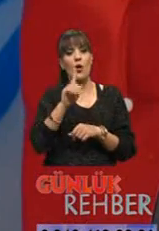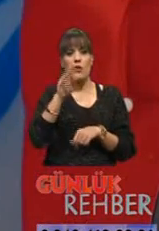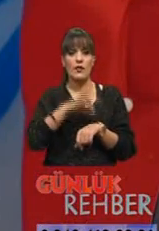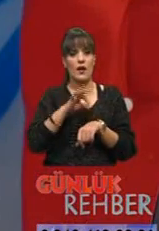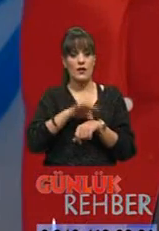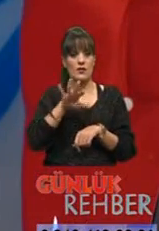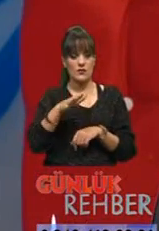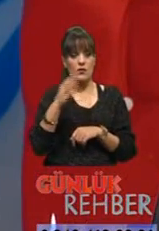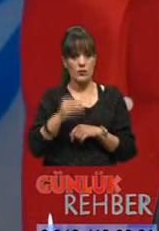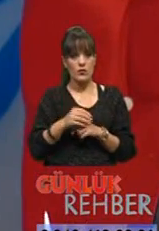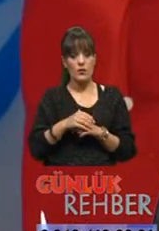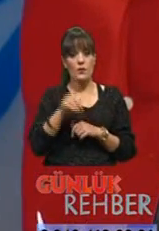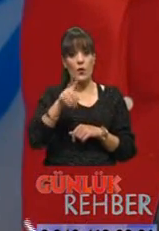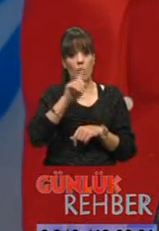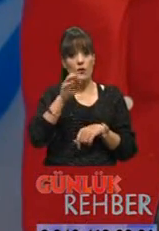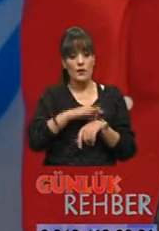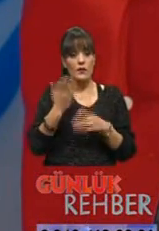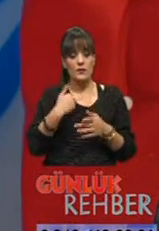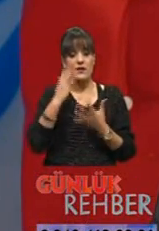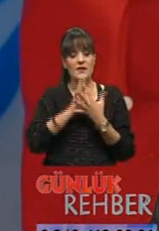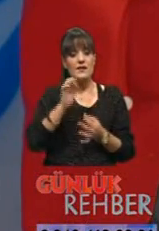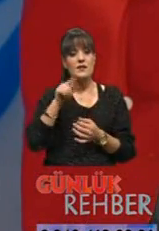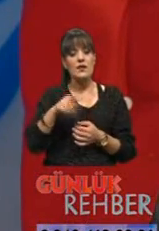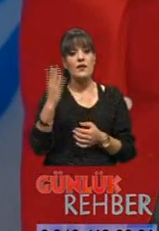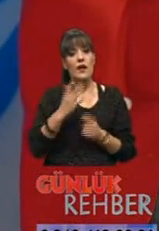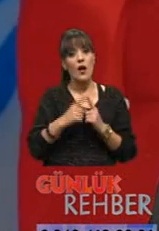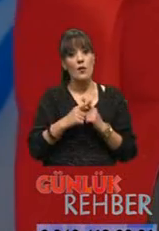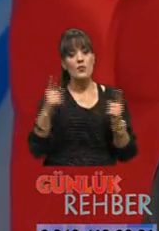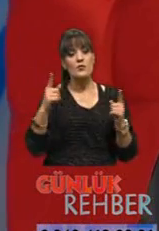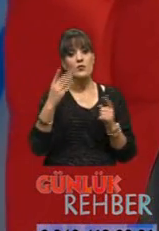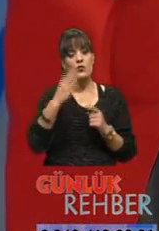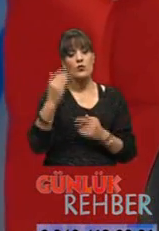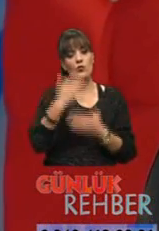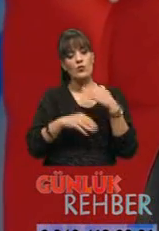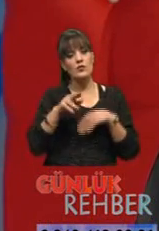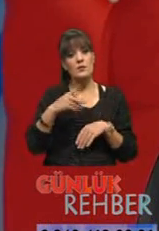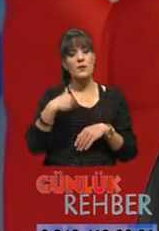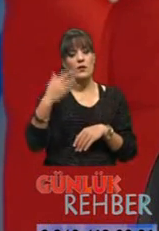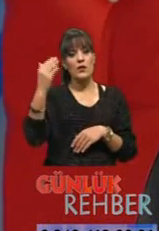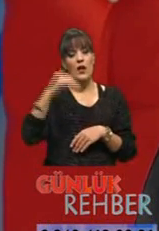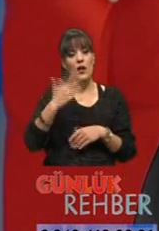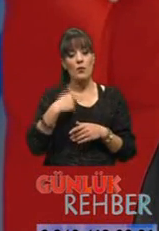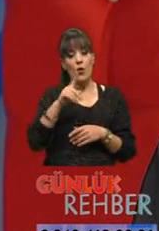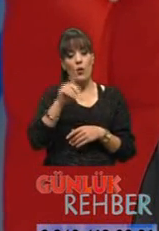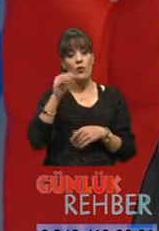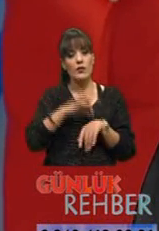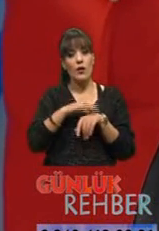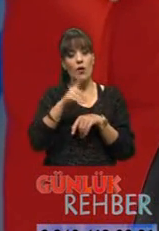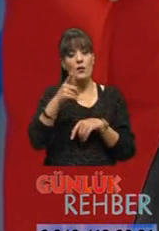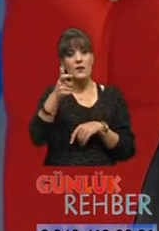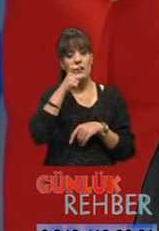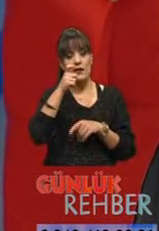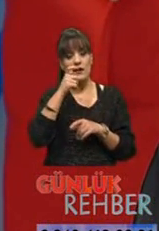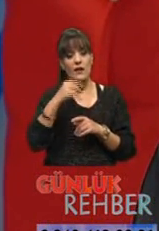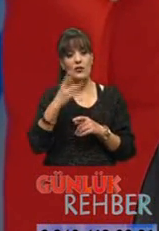dakika sürüyor. 10 dakika sürüyor. Ve o 10 dakika şimdi tabii insan böyle hani daha uzun sürüyor ve yorucu gibi gelir ama o 10 dakika öyle bir konsantrasyonla İnanılmaz.